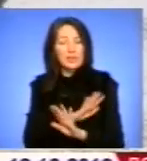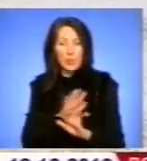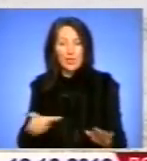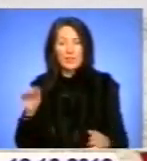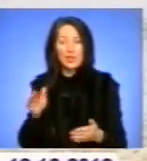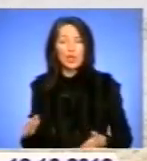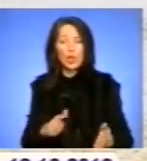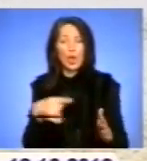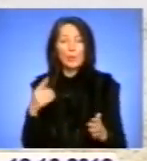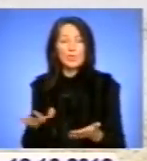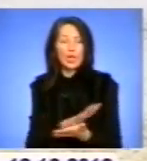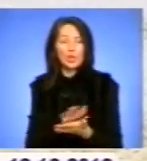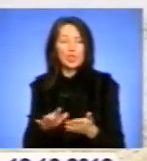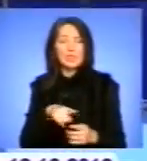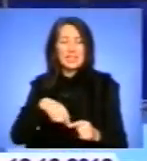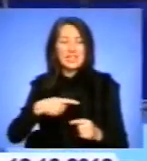області розчистять за тиждень.